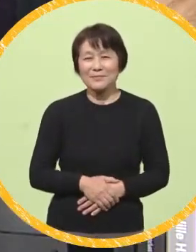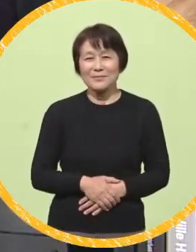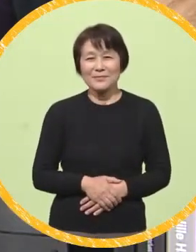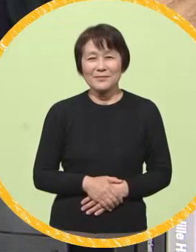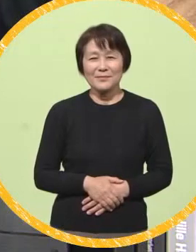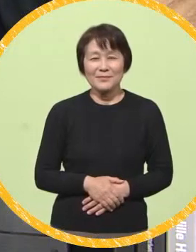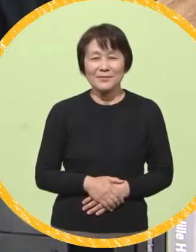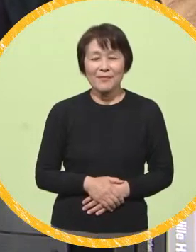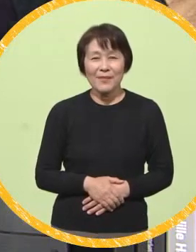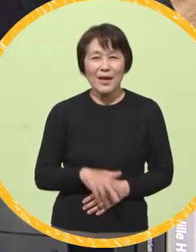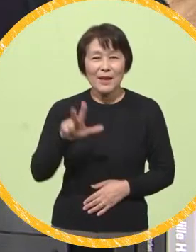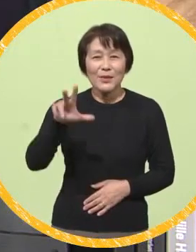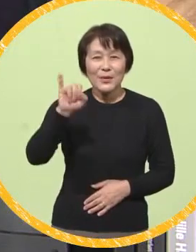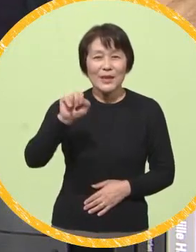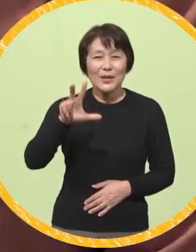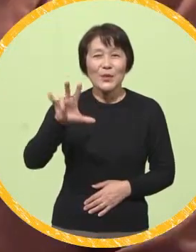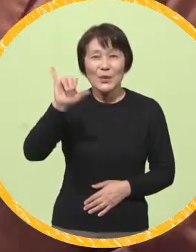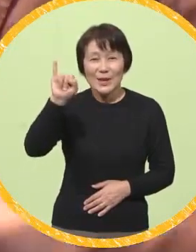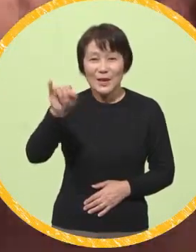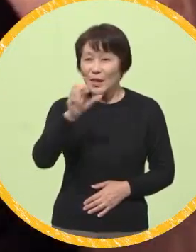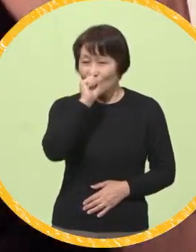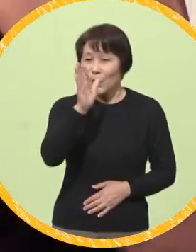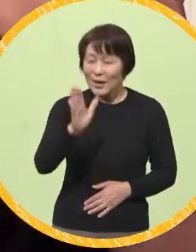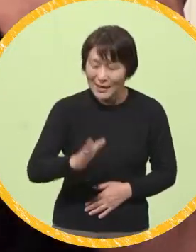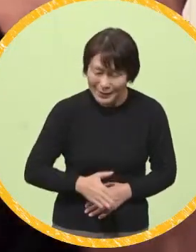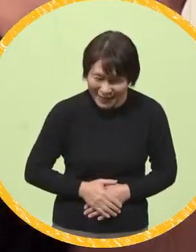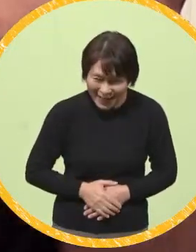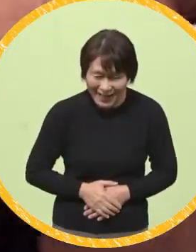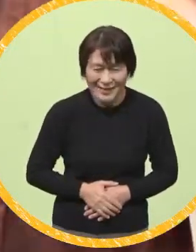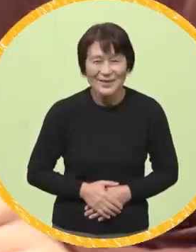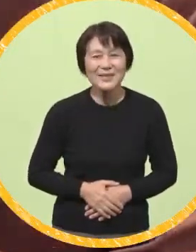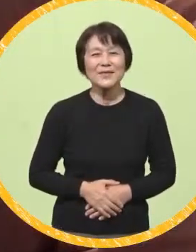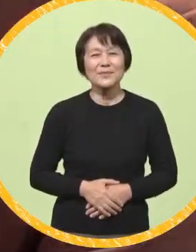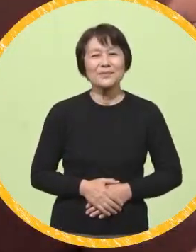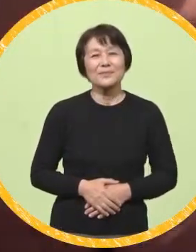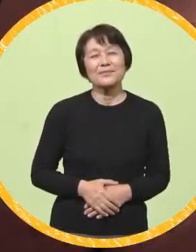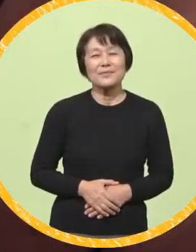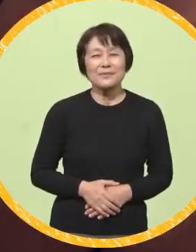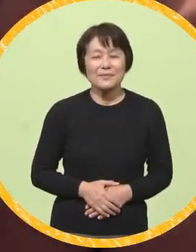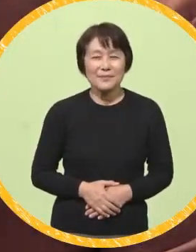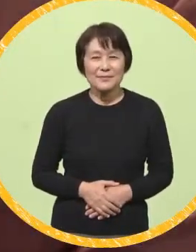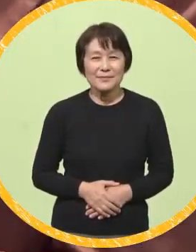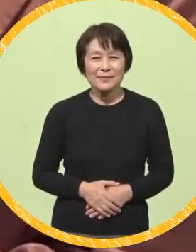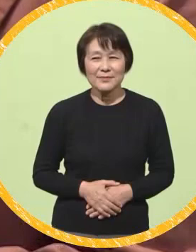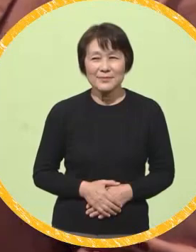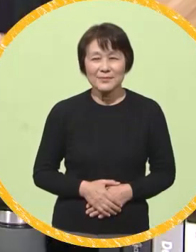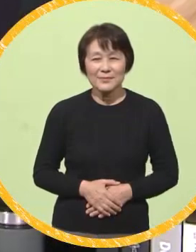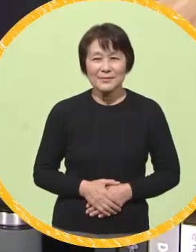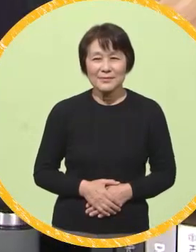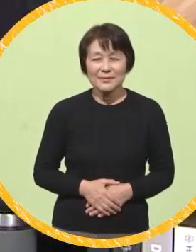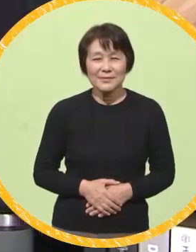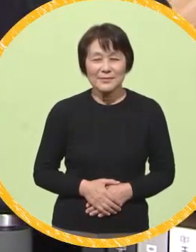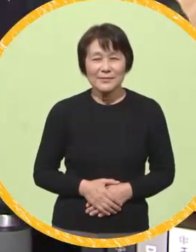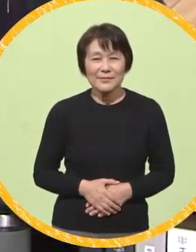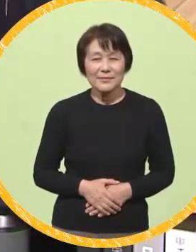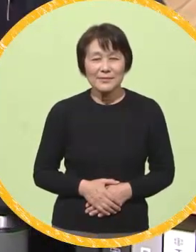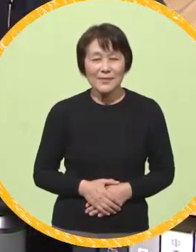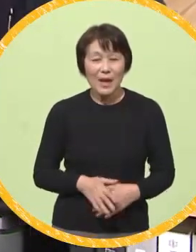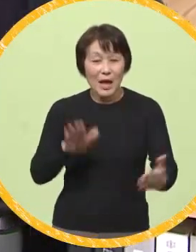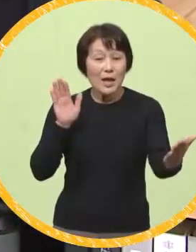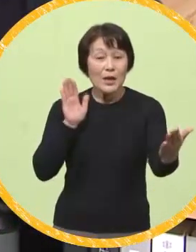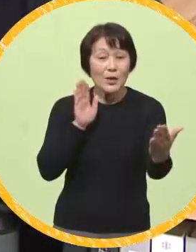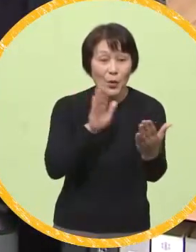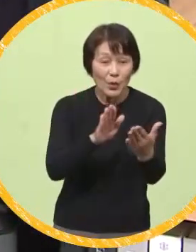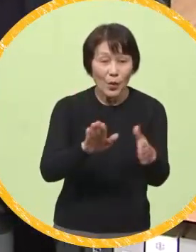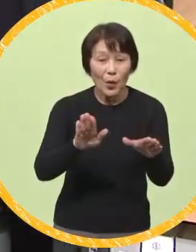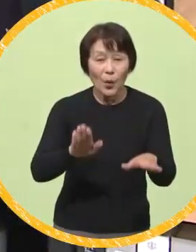失礼しました、ね、はい、じゃあルイルイよろしくお願いします。 はい、ルイルイです。 恥ずかしいな。 さあさあさあ、いよいよですね、